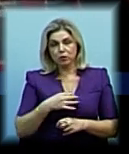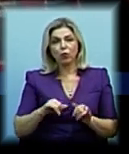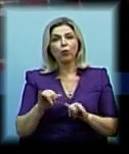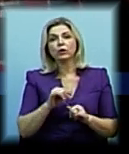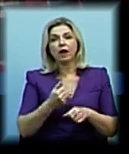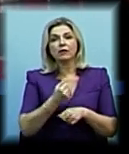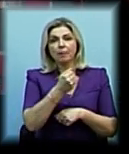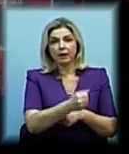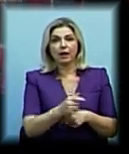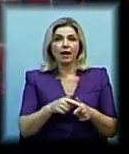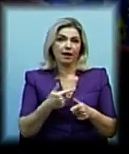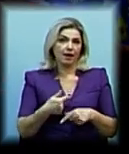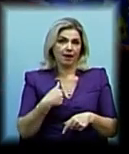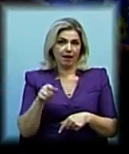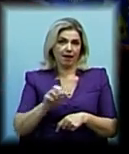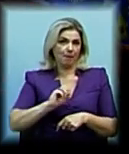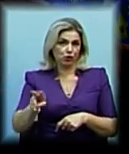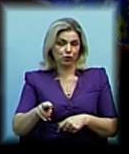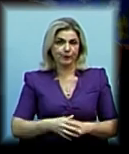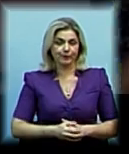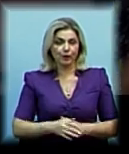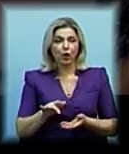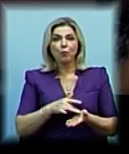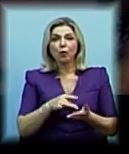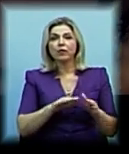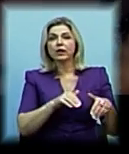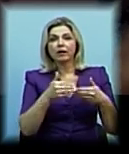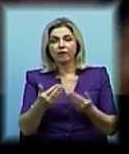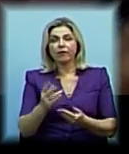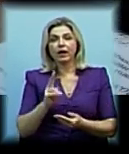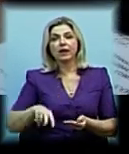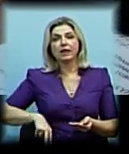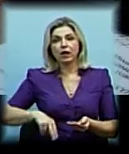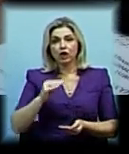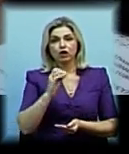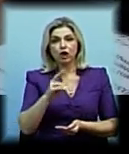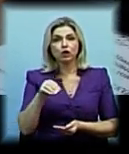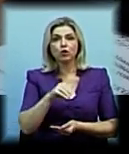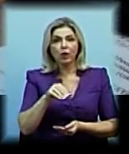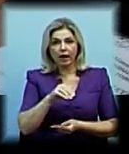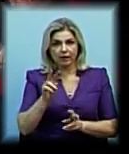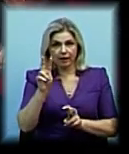нас пошлють, або я їх пошлю. У бухгалтерії радять звертатися до директора ЖЕКу «Соляні» Олега